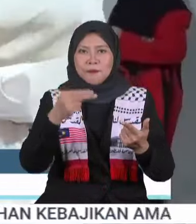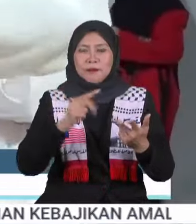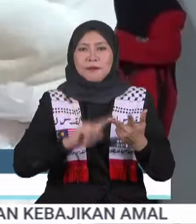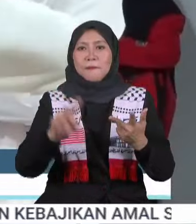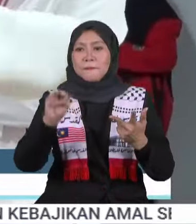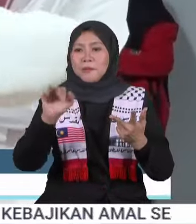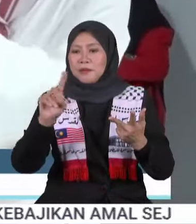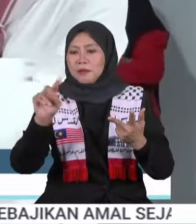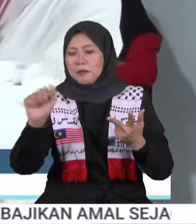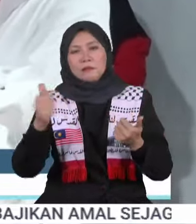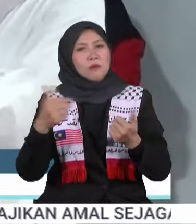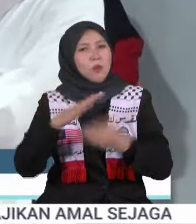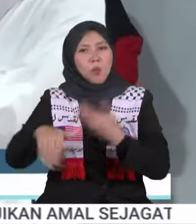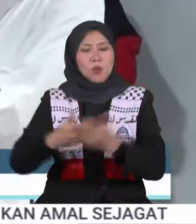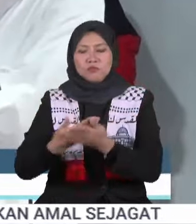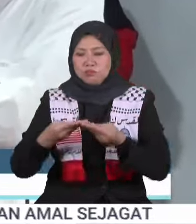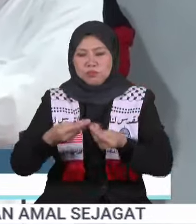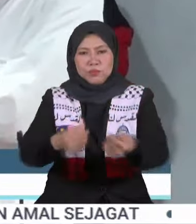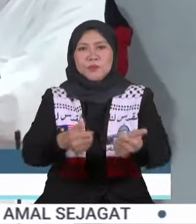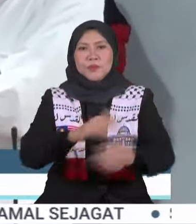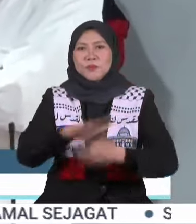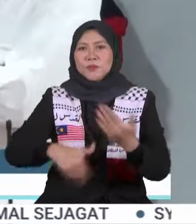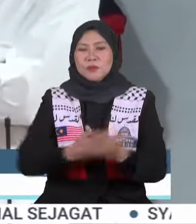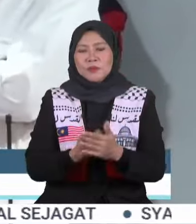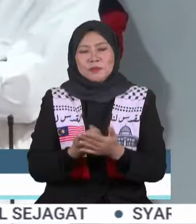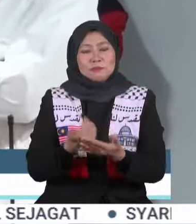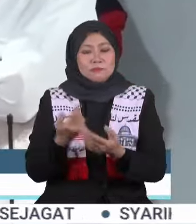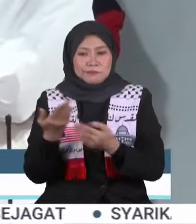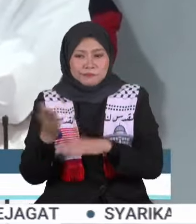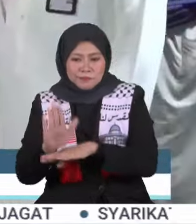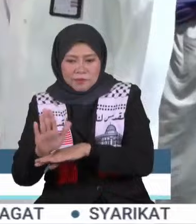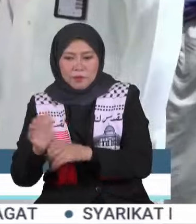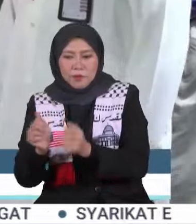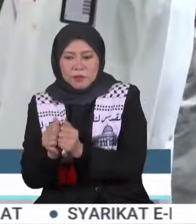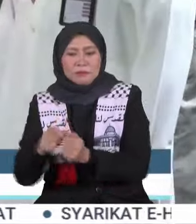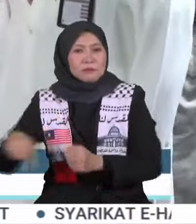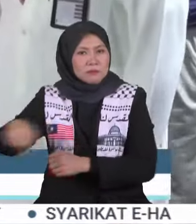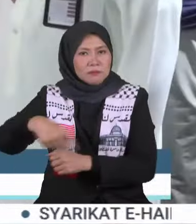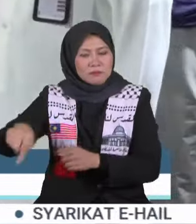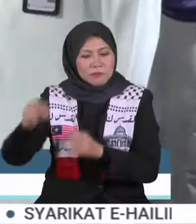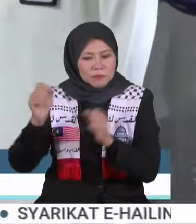lancar. Kejayaan Malaysia melengkapkan segala perjanjian dengan pihak Masyariq